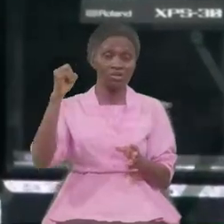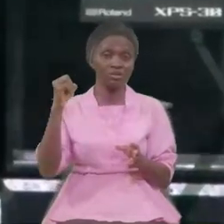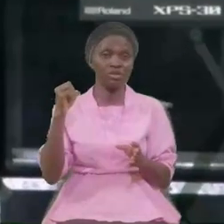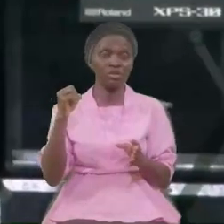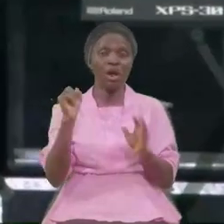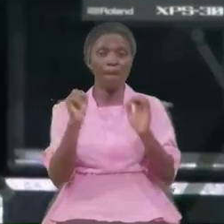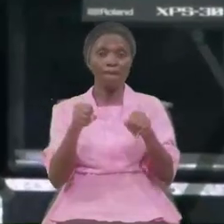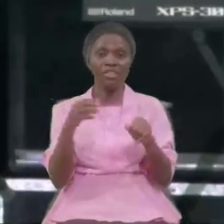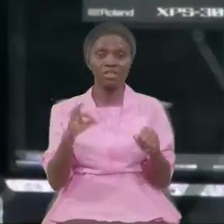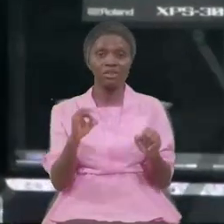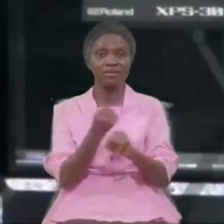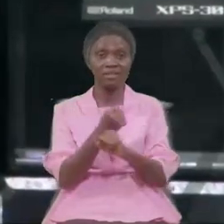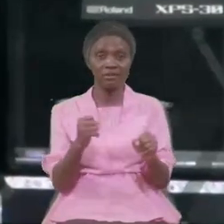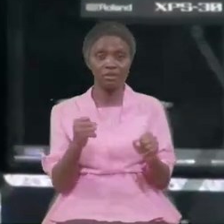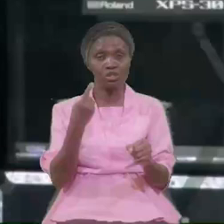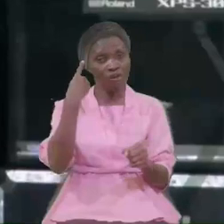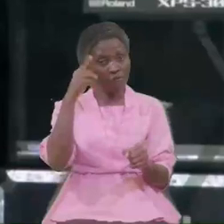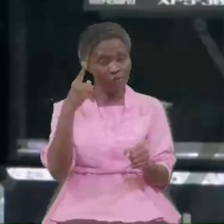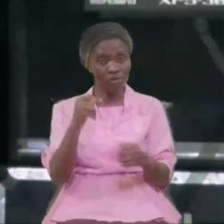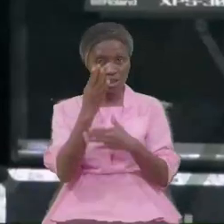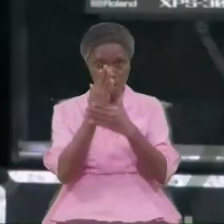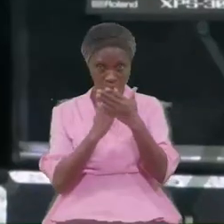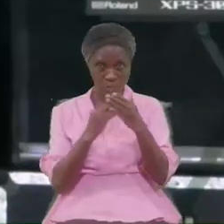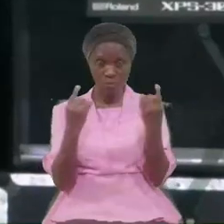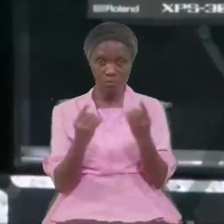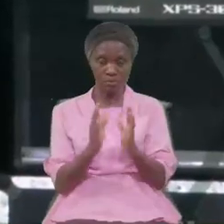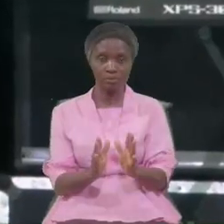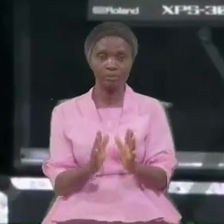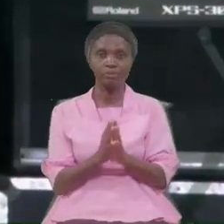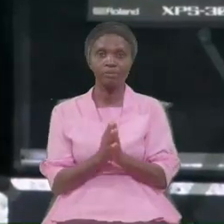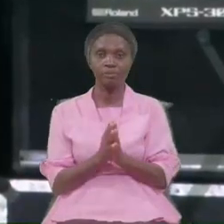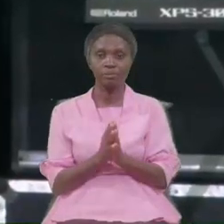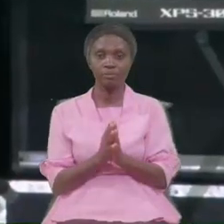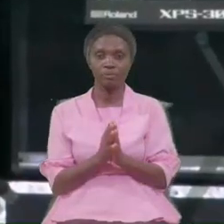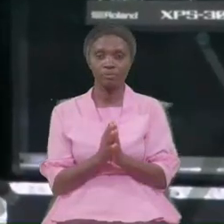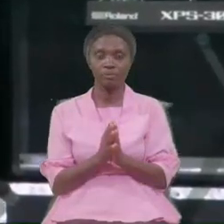La possibilité gracieuse du salut pour le pénitent.